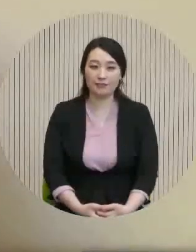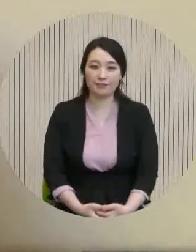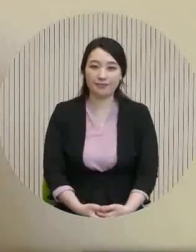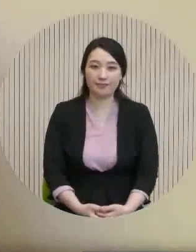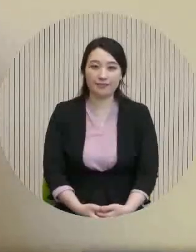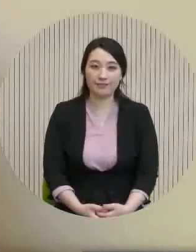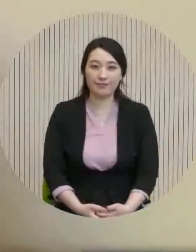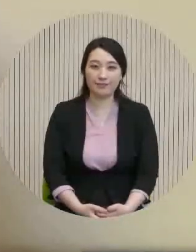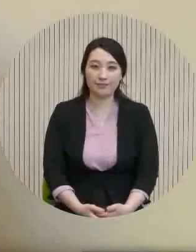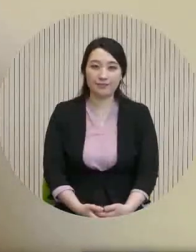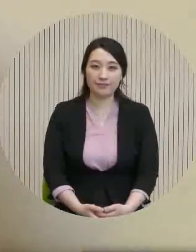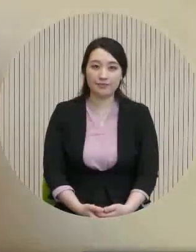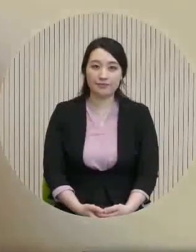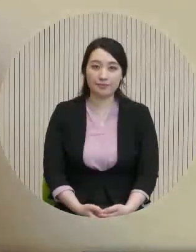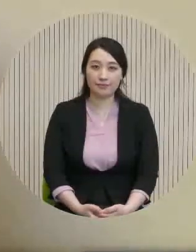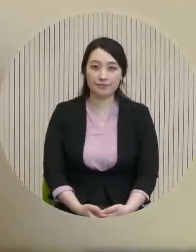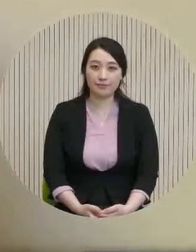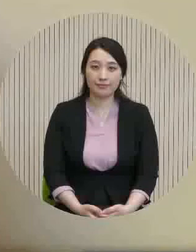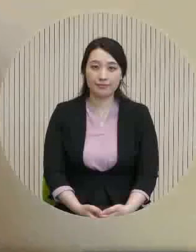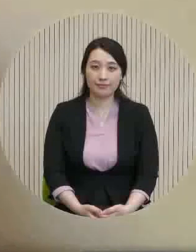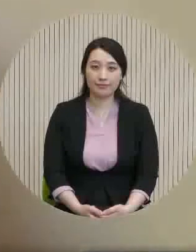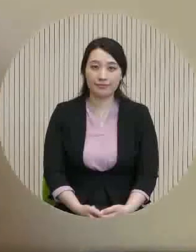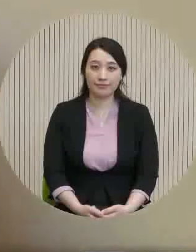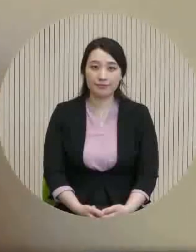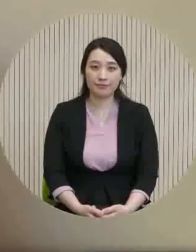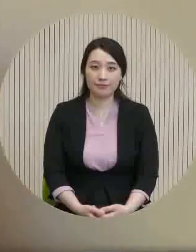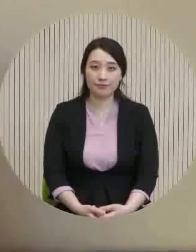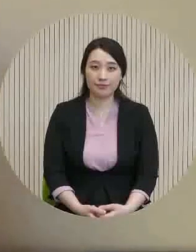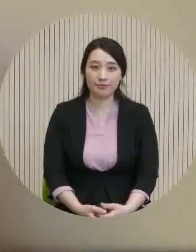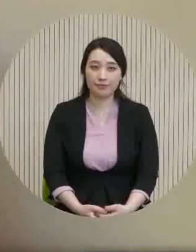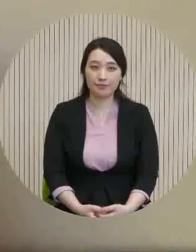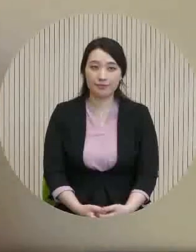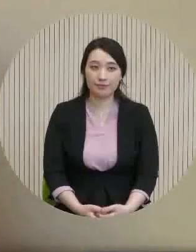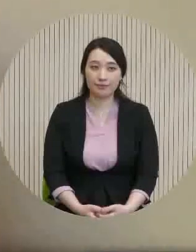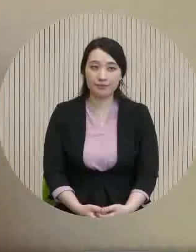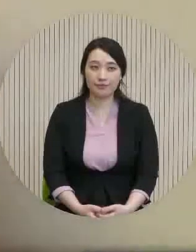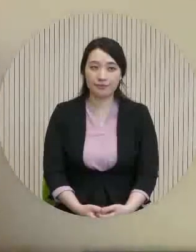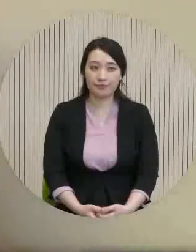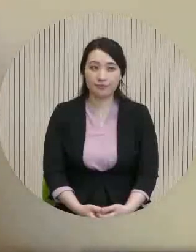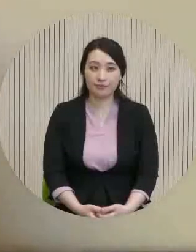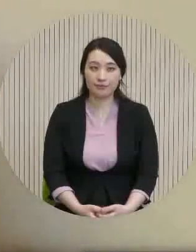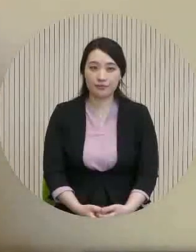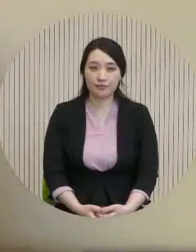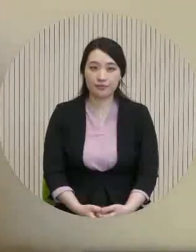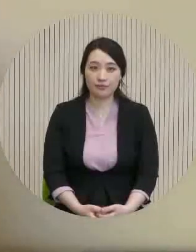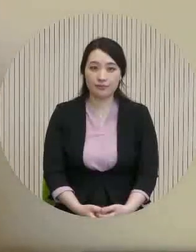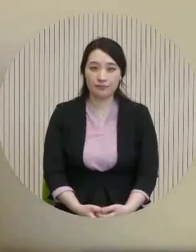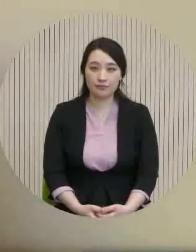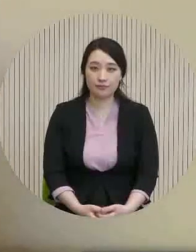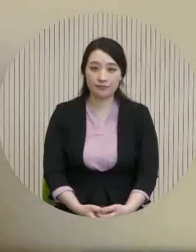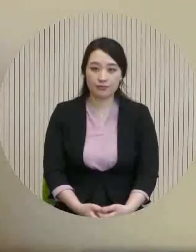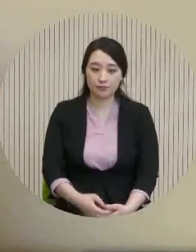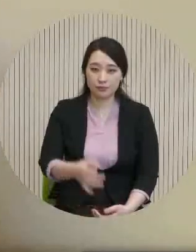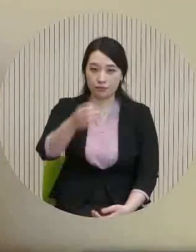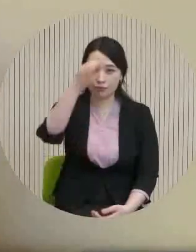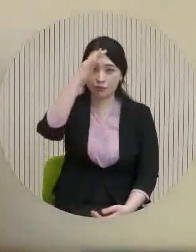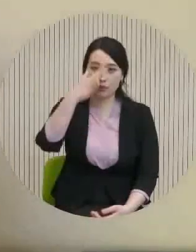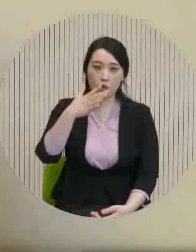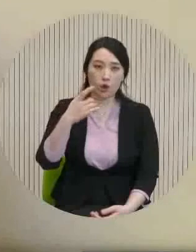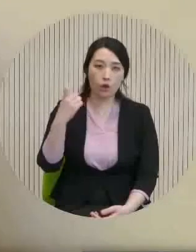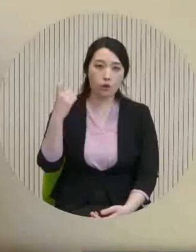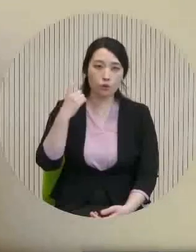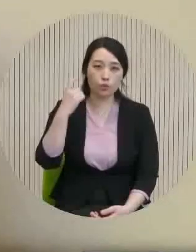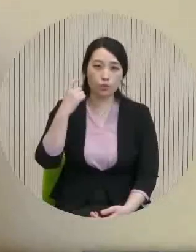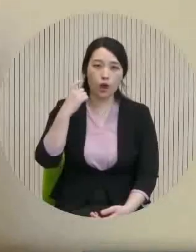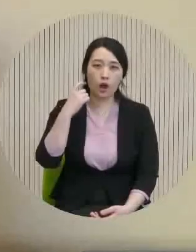Helsinki, Finland. My name is Tatu Salonen, and thank you for your 죄송합니다. attention. 소리가 지금 제대로 들어오고